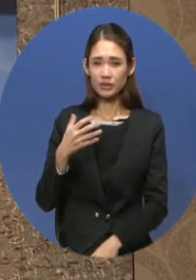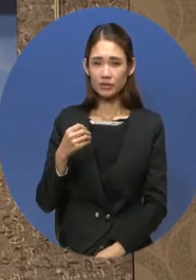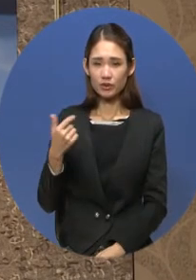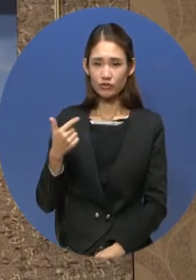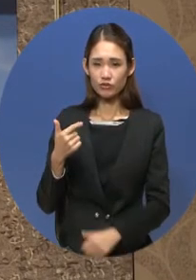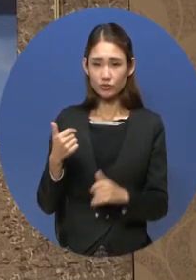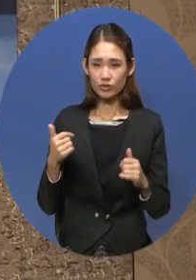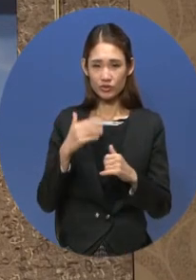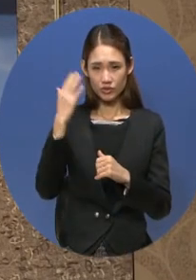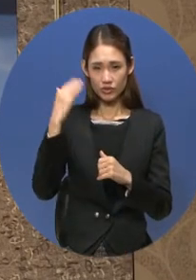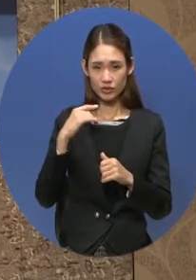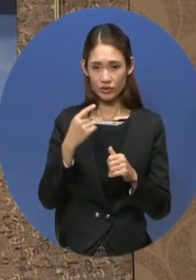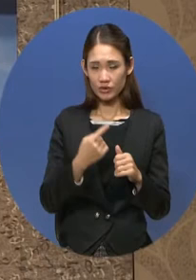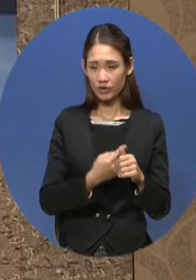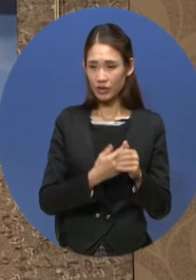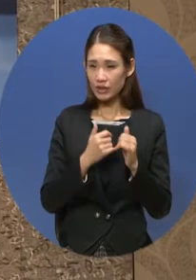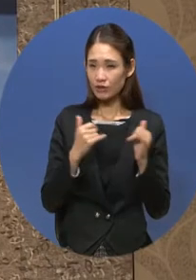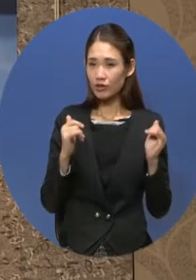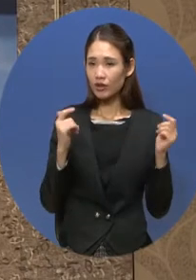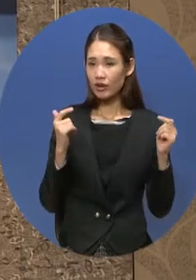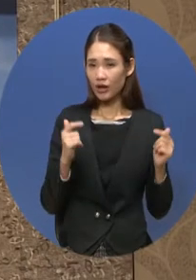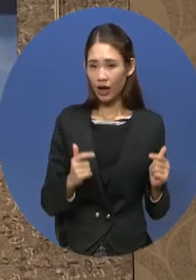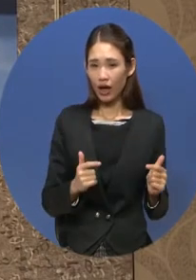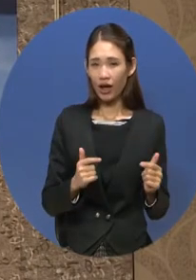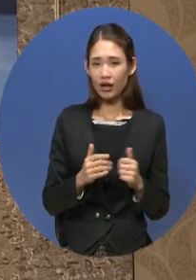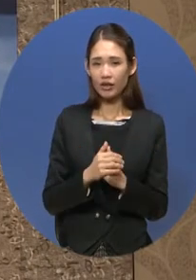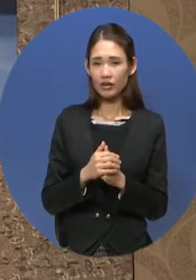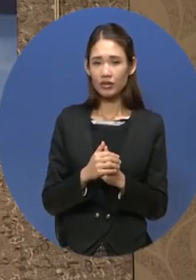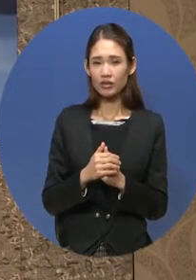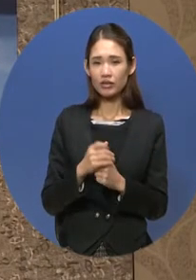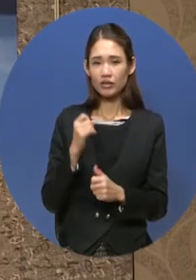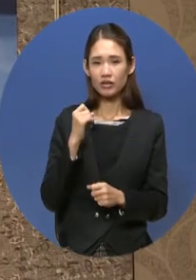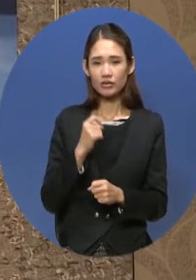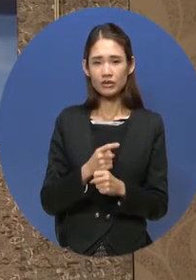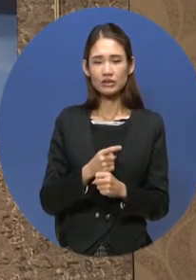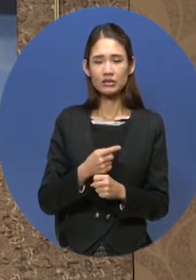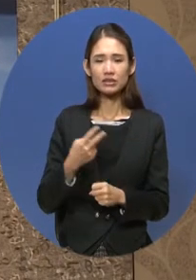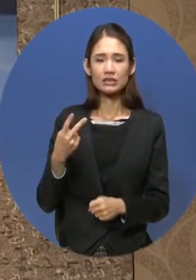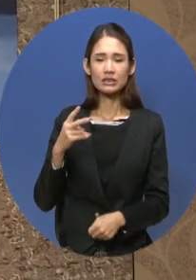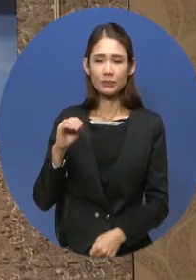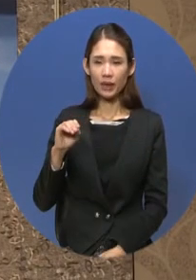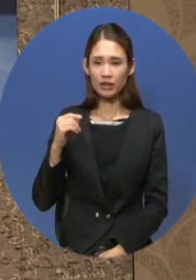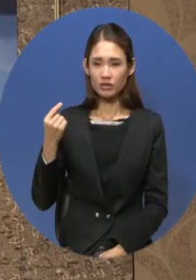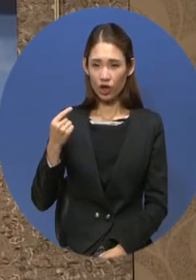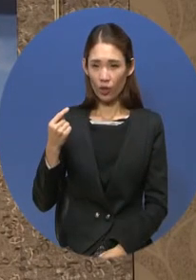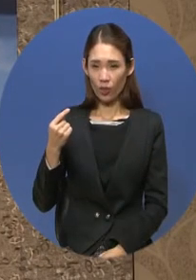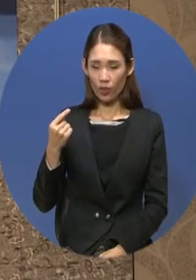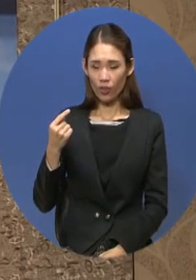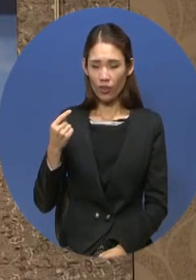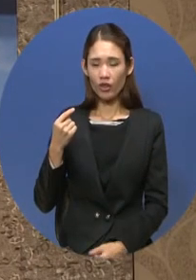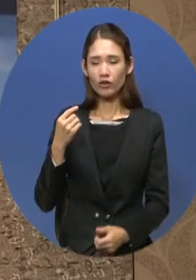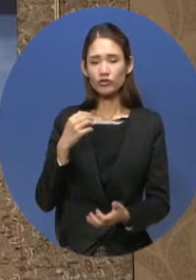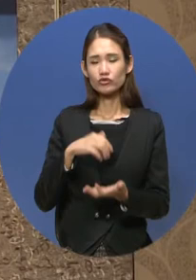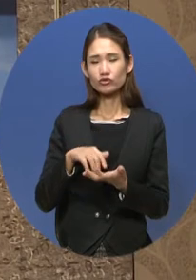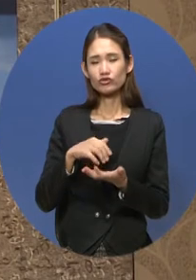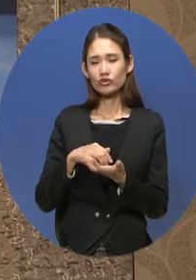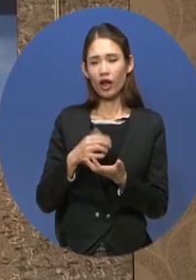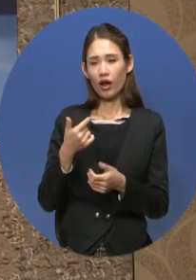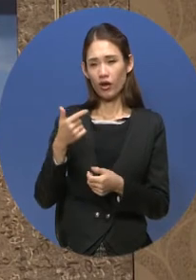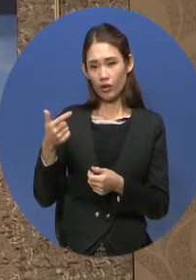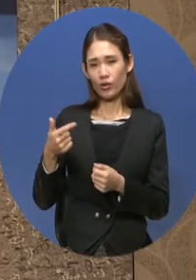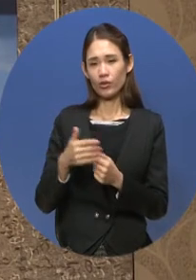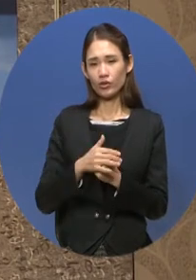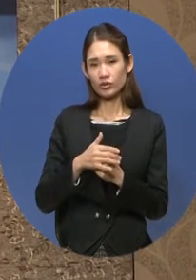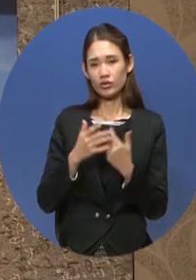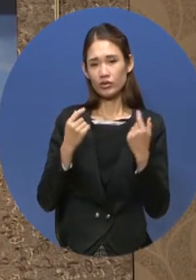명으로 우리나라에서 이렇게 자연적으로 인구 감소가 된게 벌써 2만 1000명이라는 큰 숫자가 되었거든요. 그래서 이런